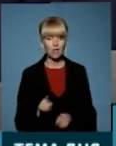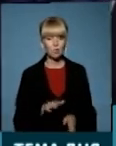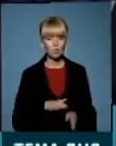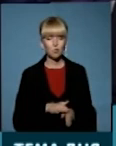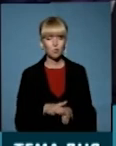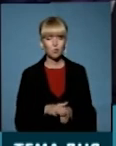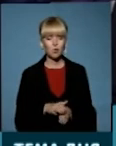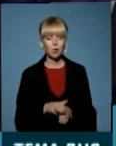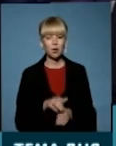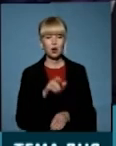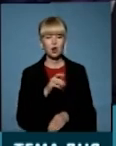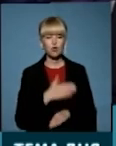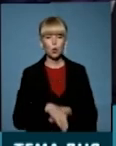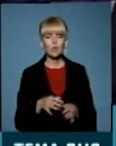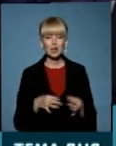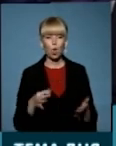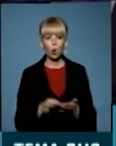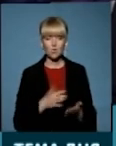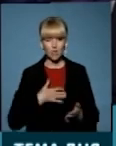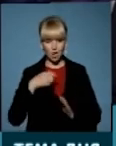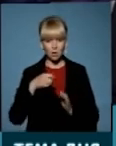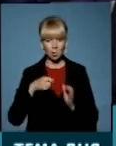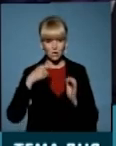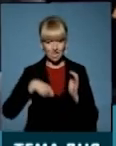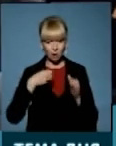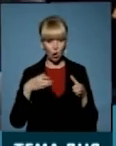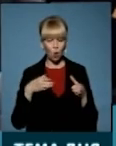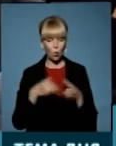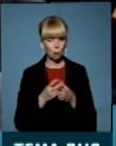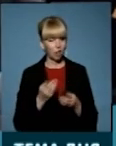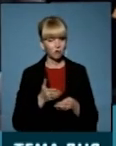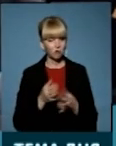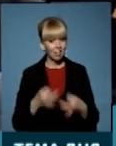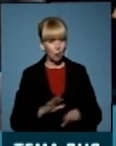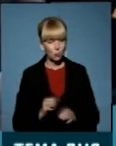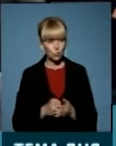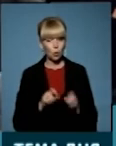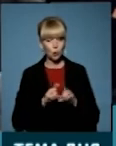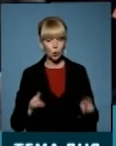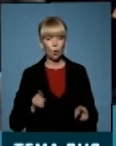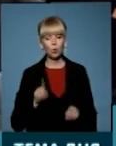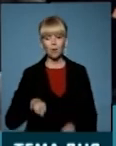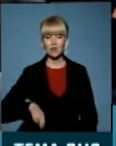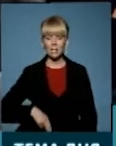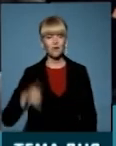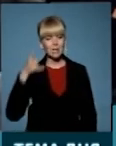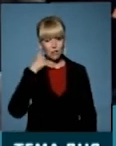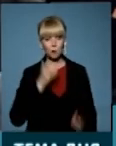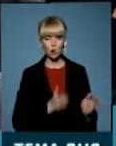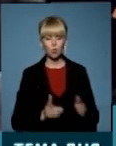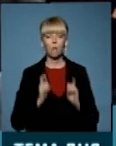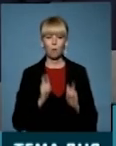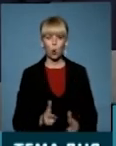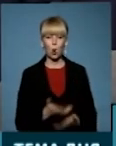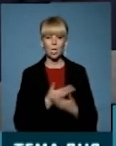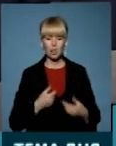проходило зовнішнє незалежне оцінювання і нашу знімальну групу не пустили до школи. Однак директор в телефонному режимі погодився